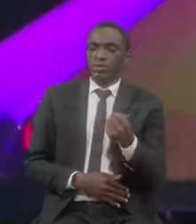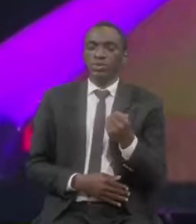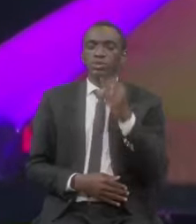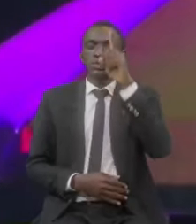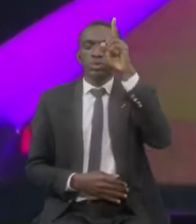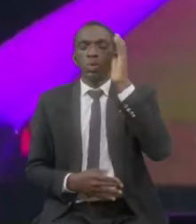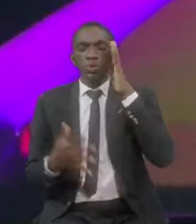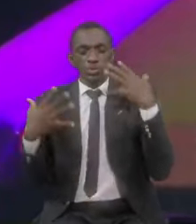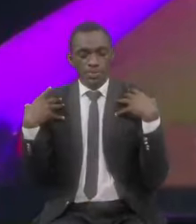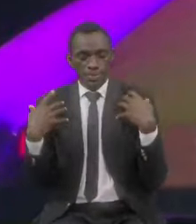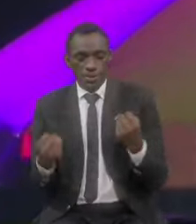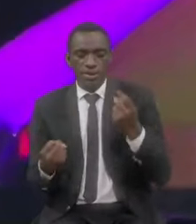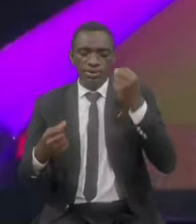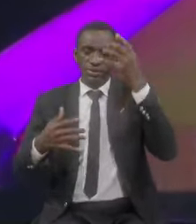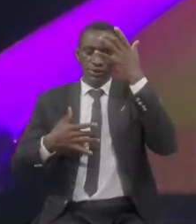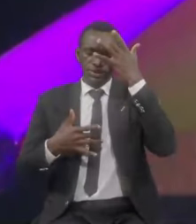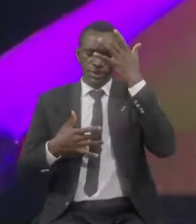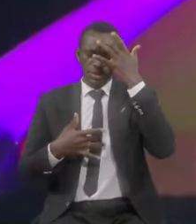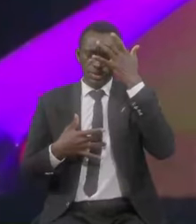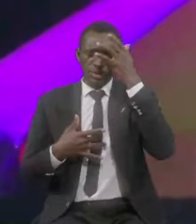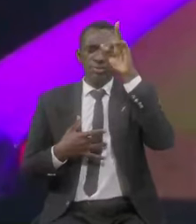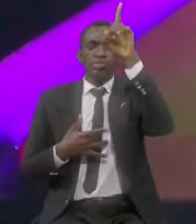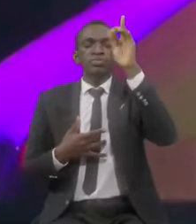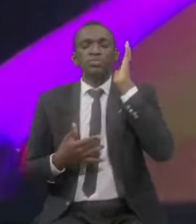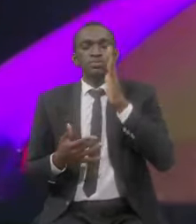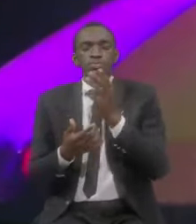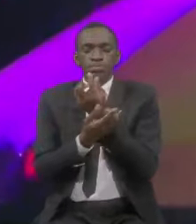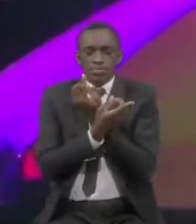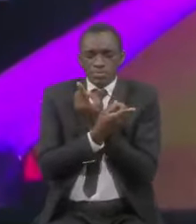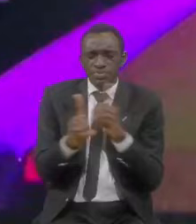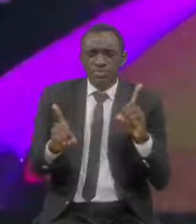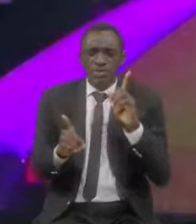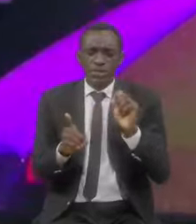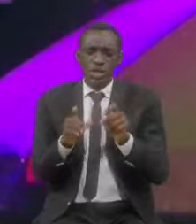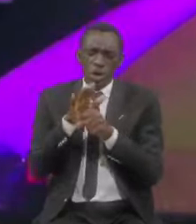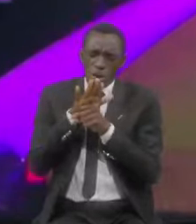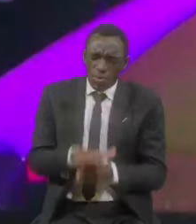que tu guérisses les malades, que tu délivres les opprimés,